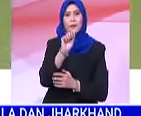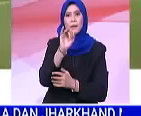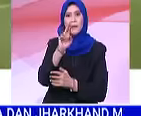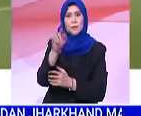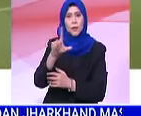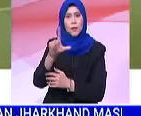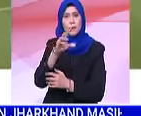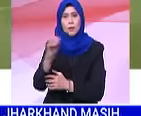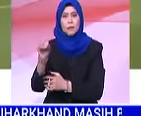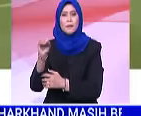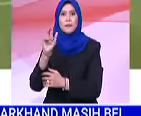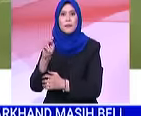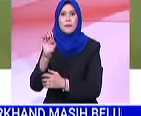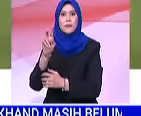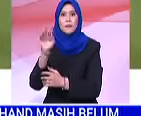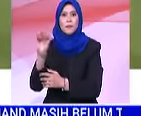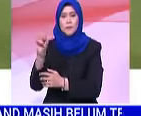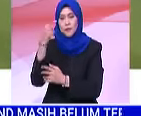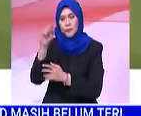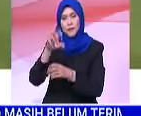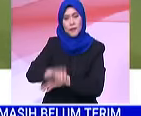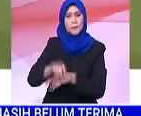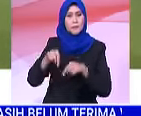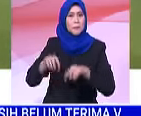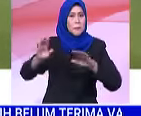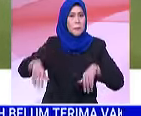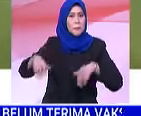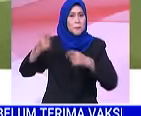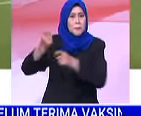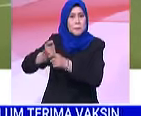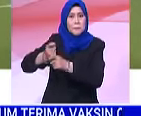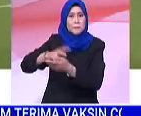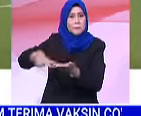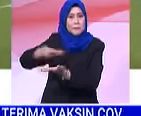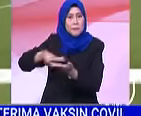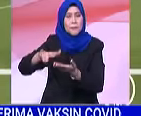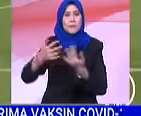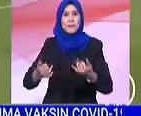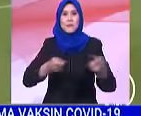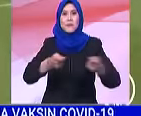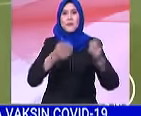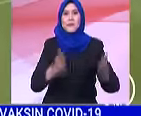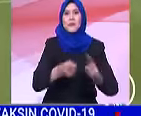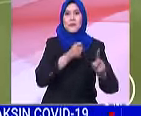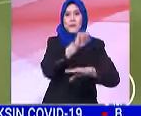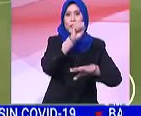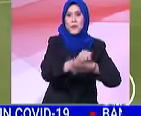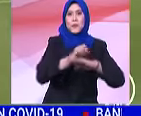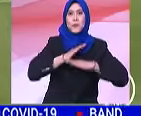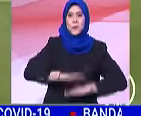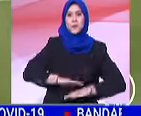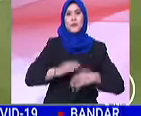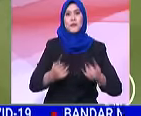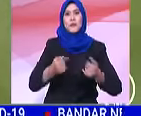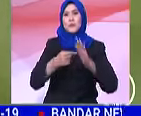Azman dan Rodney Calvin beraksi malam ini juga masih belum dapat dipastikan. Bagaimanapun, pengendali dari Singapura itu tetap lega dengan